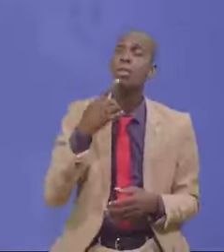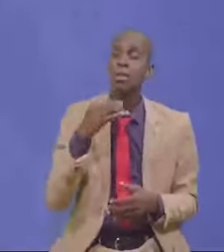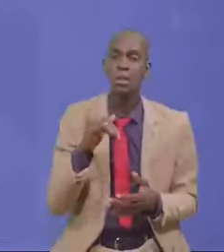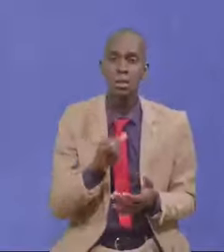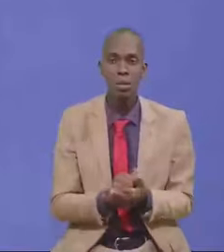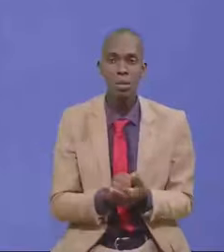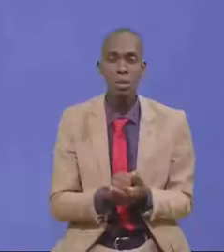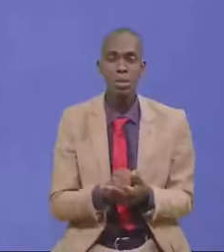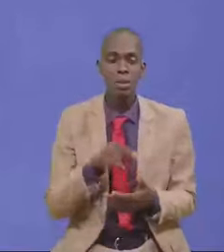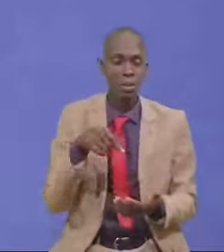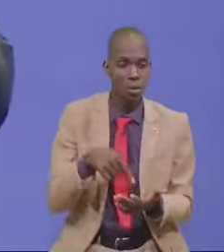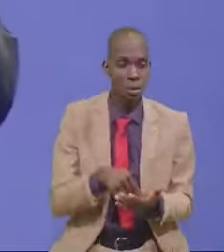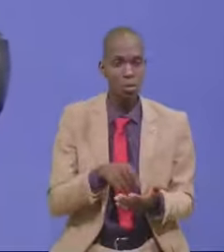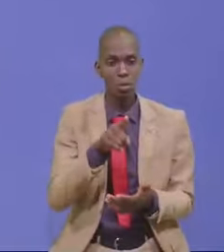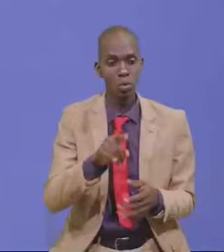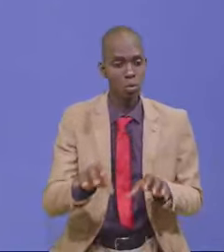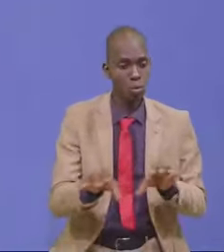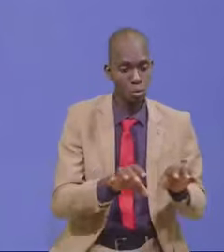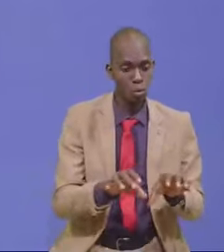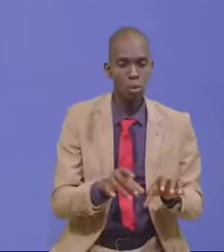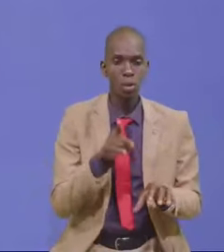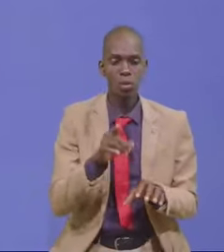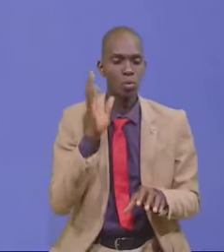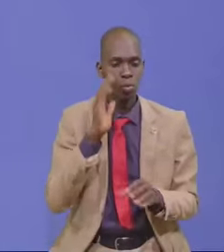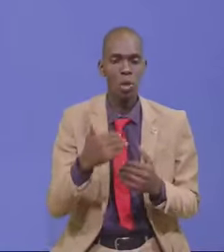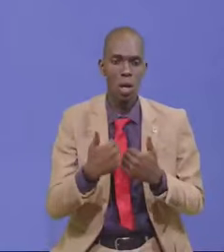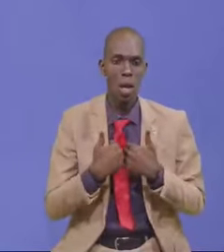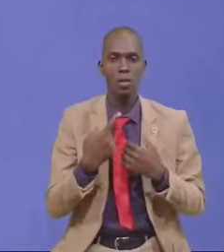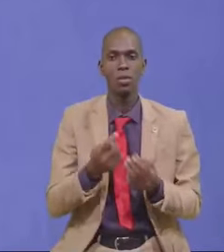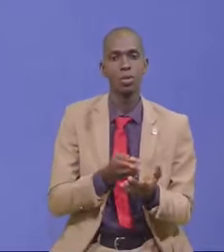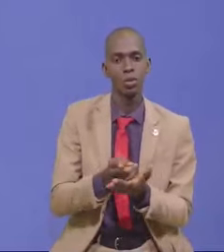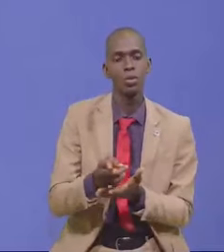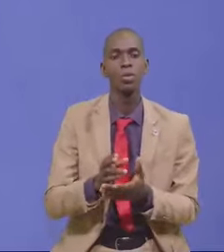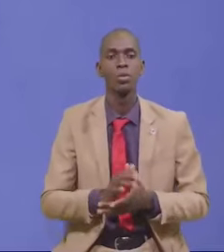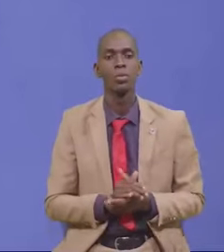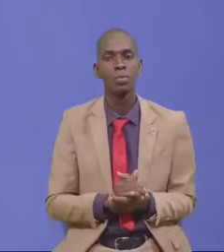Et Dieu a dit, fais ceci et tu auras la vérité.